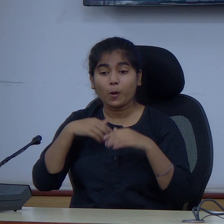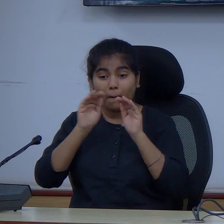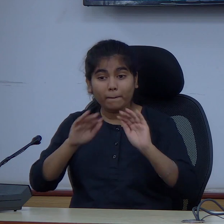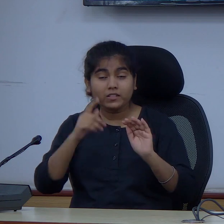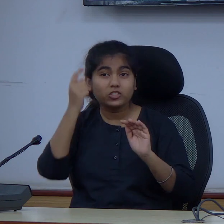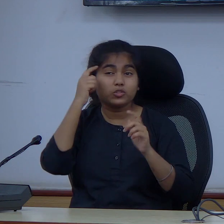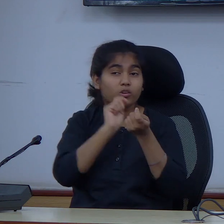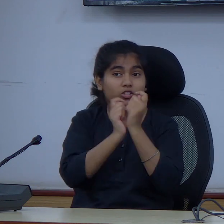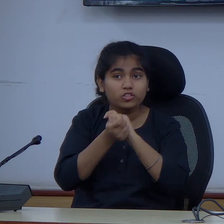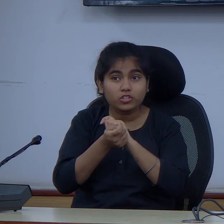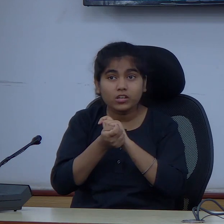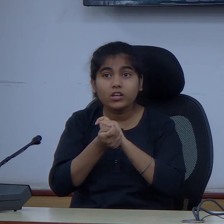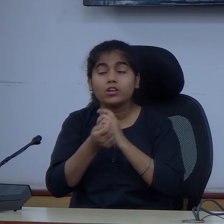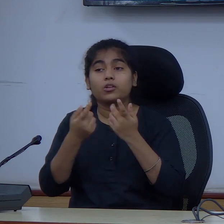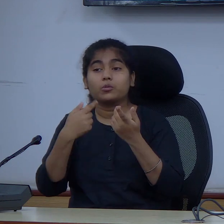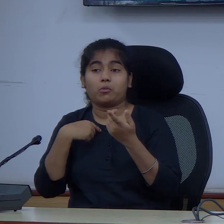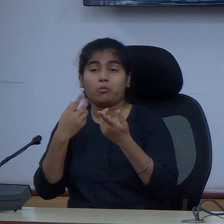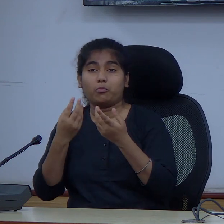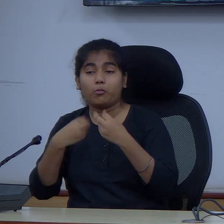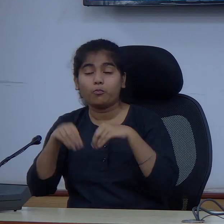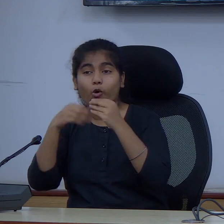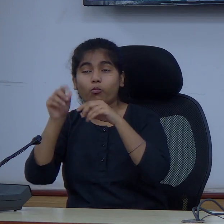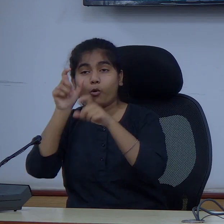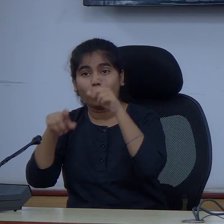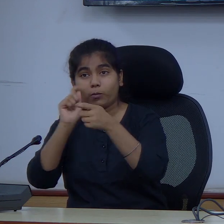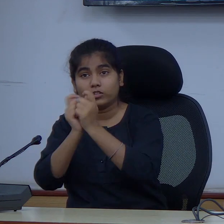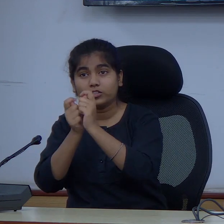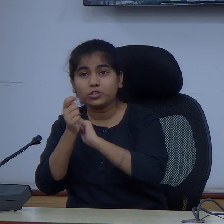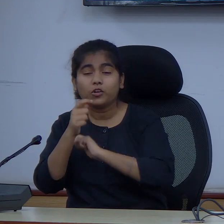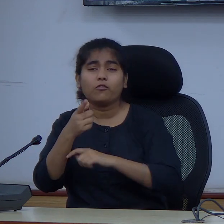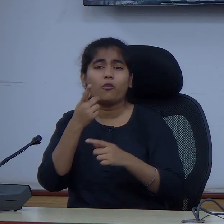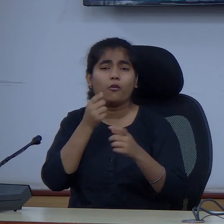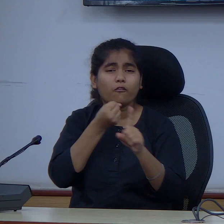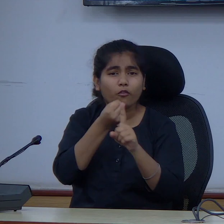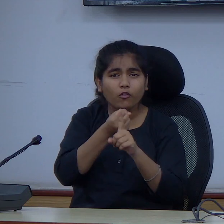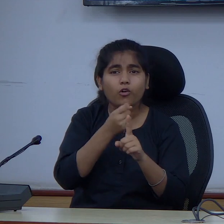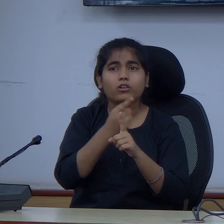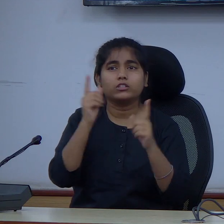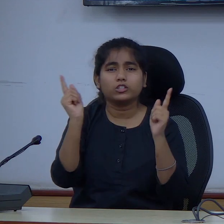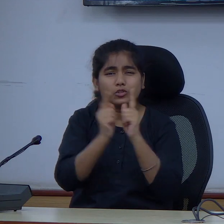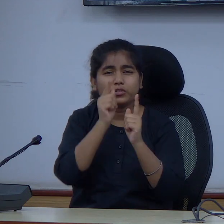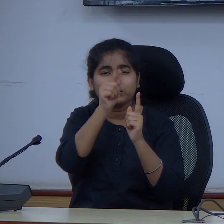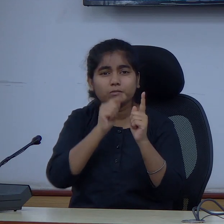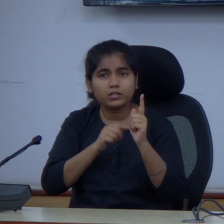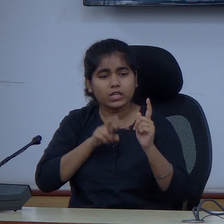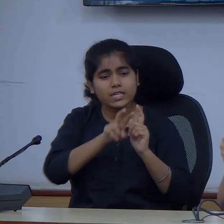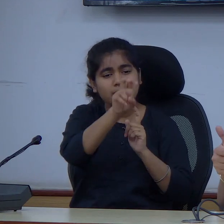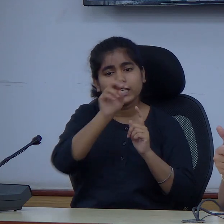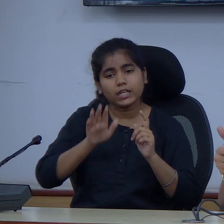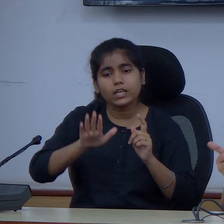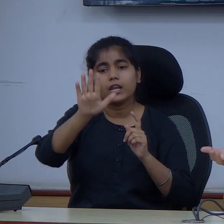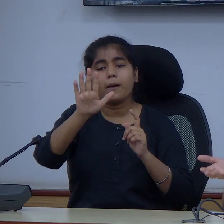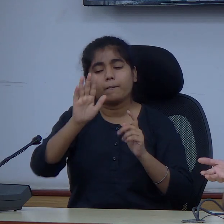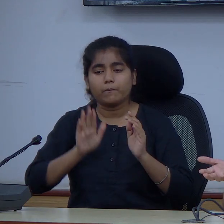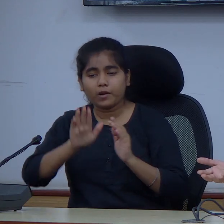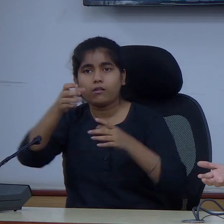क्योंकि एनवायरनमेंट प्रदूषित होता है। तो अगर बच्चों की सोच बदलेगी, हमारे फॉर्मेटिव ईयर्स में मेंटालिटी चेंज होगी, तो डिमांड बढ़ेगी